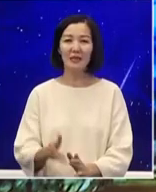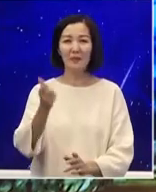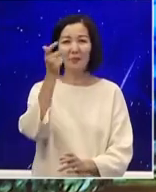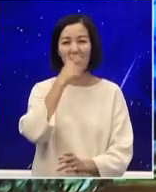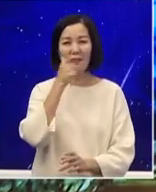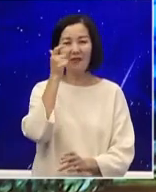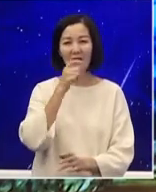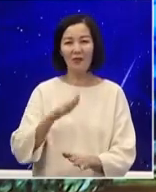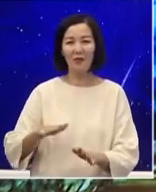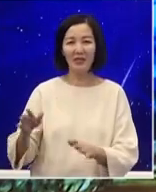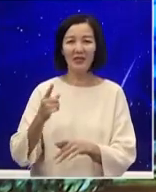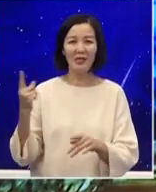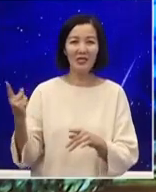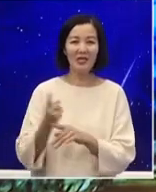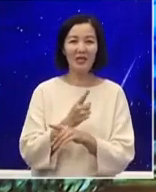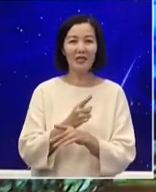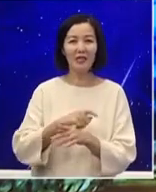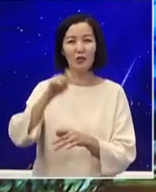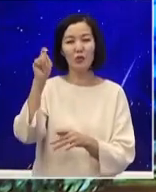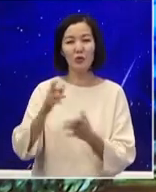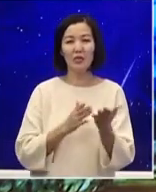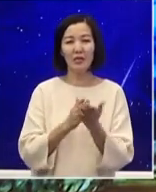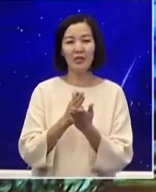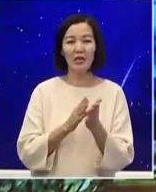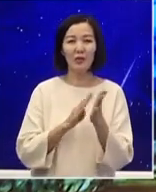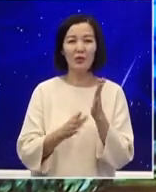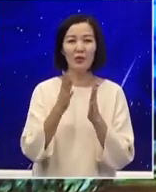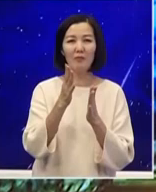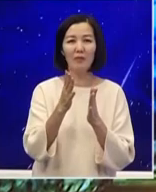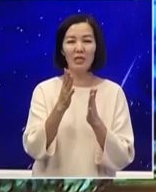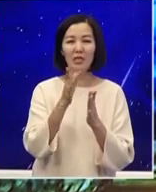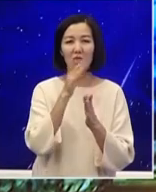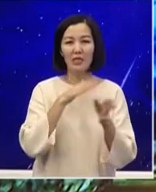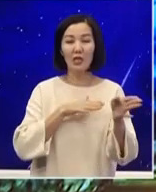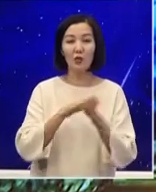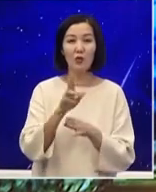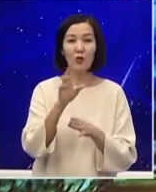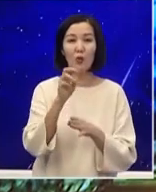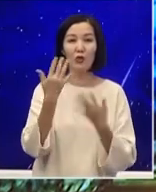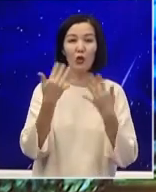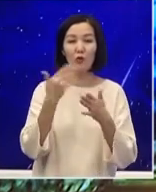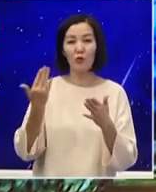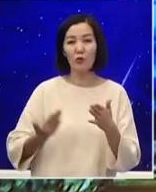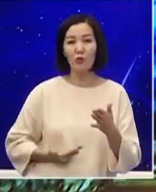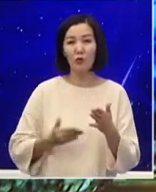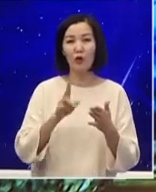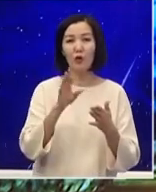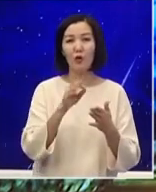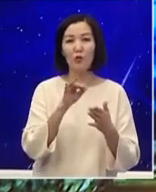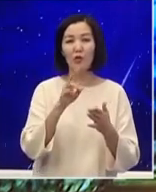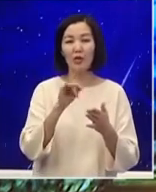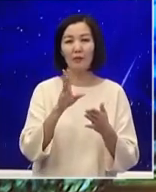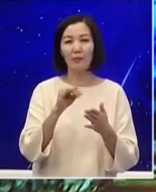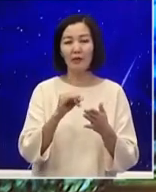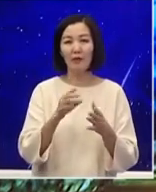Панфилов ауданында қалған жалғыз соғыс ардагері 95 жасқа толды. Ол Көктал ауылының тұрғыны Сенбек Қожахметов. Ғасырға